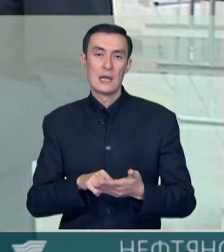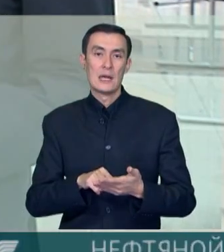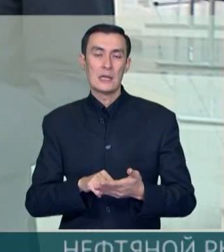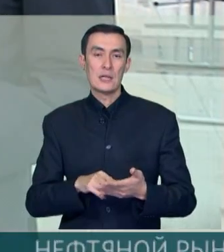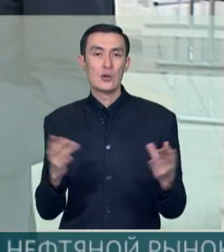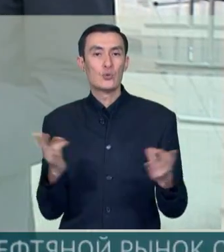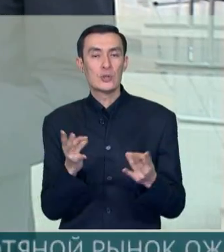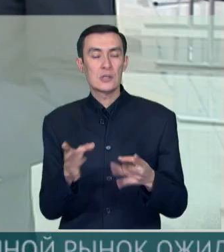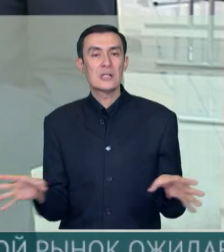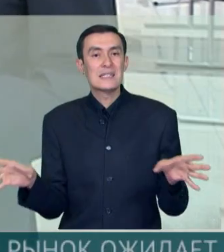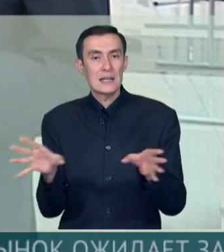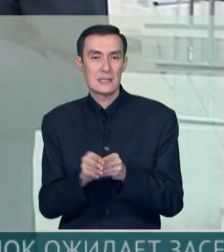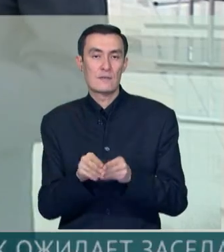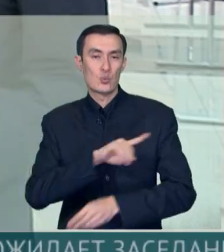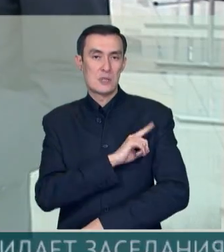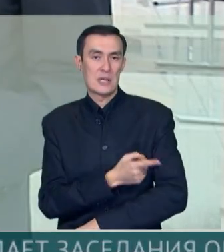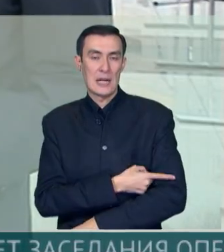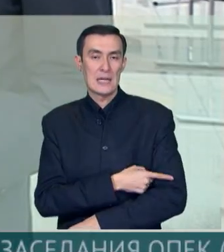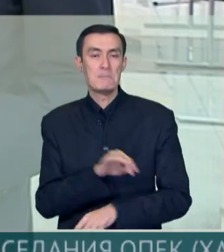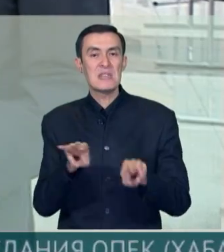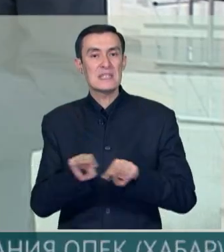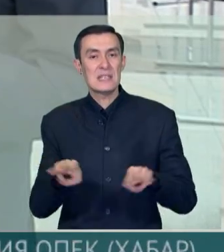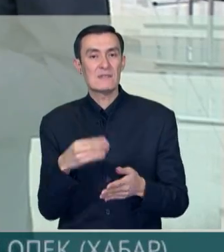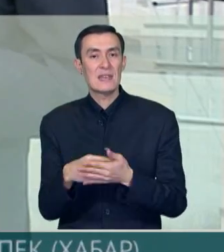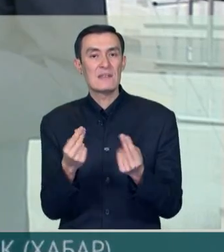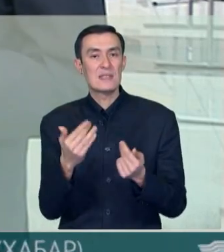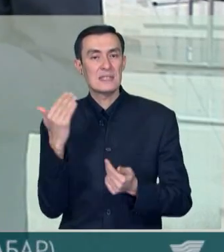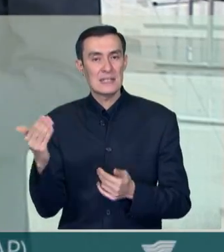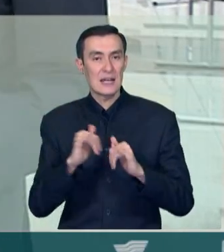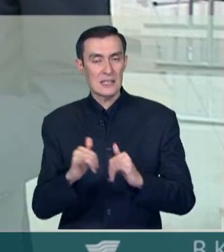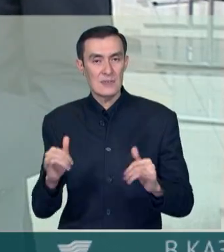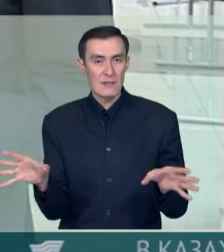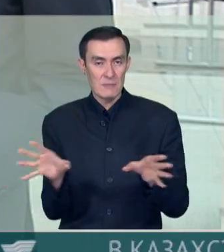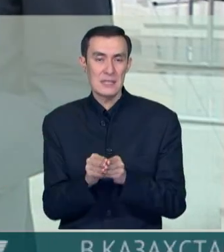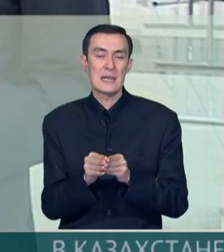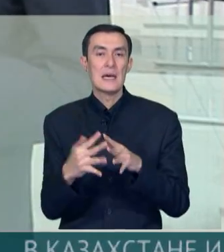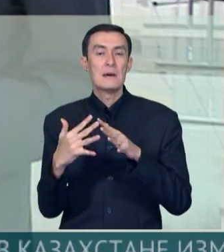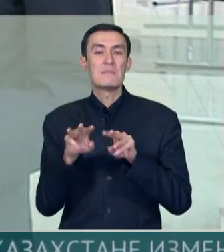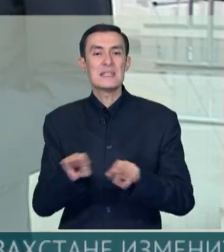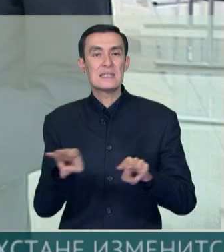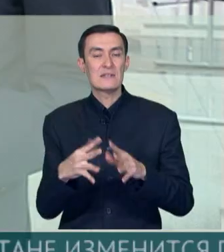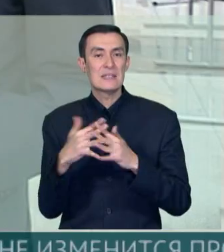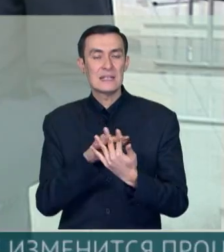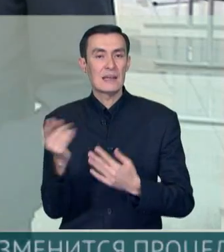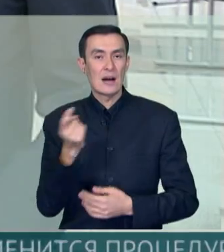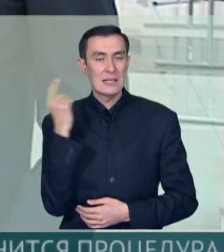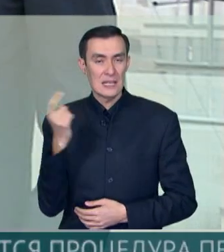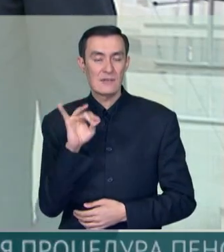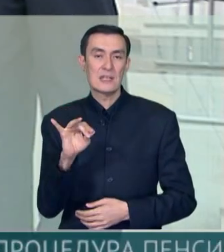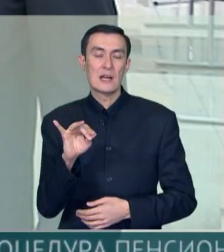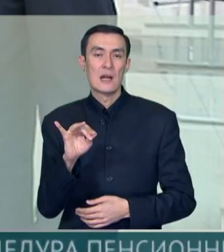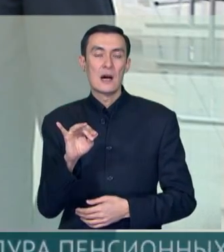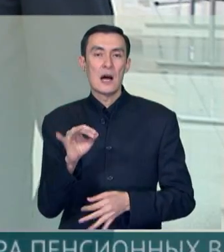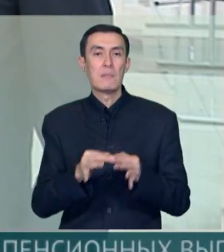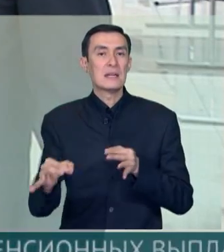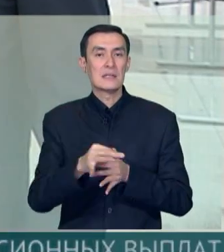нужно консолидировать усилия. И Министерство инвестиций и развития, и Министерство сельского хозяйства, и местных исполнительных органов. И я